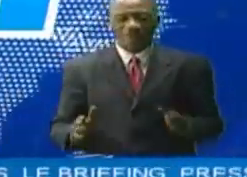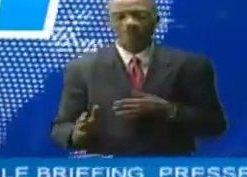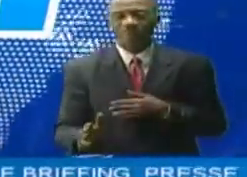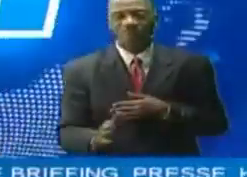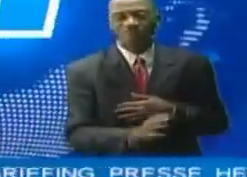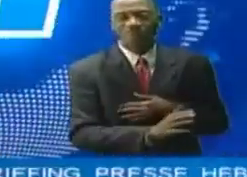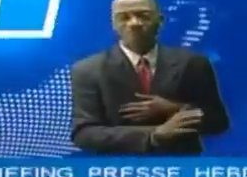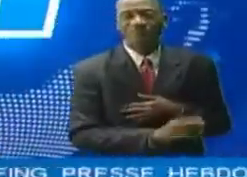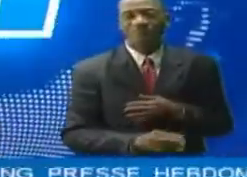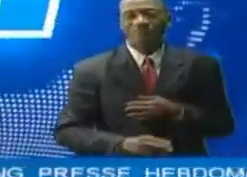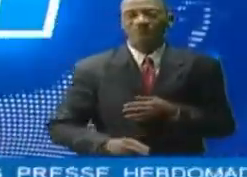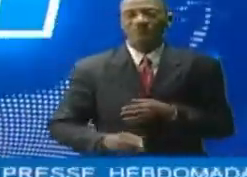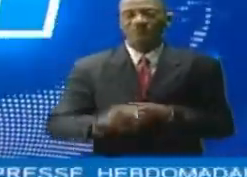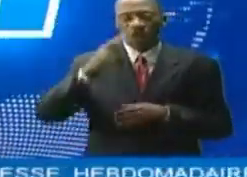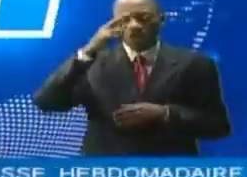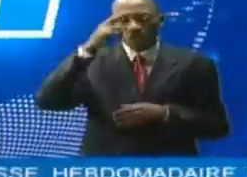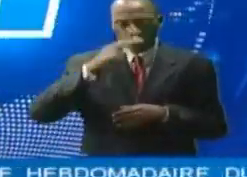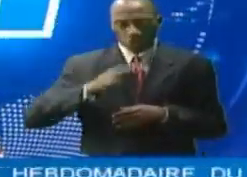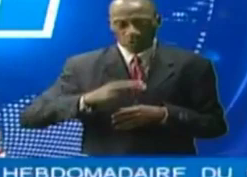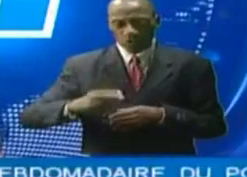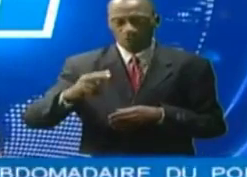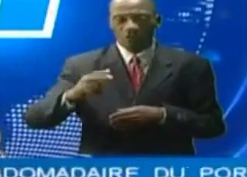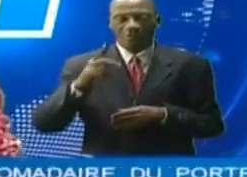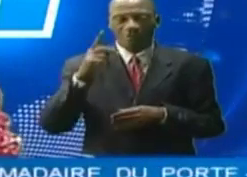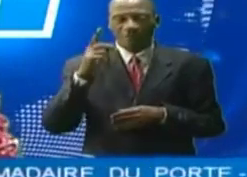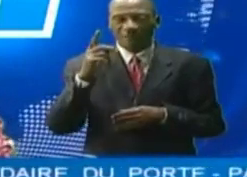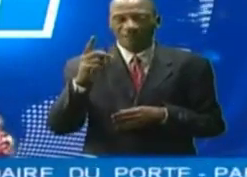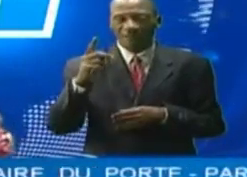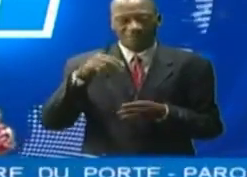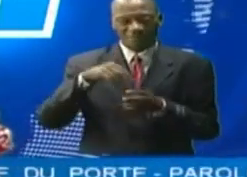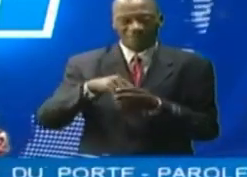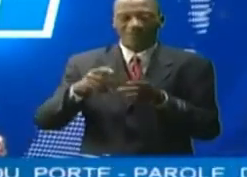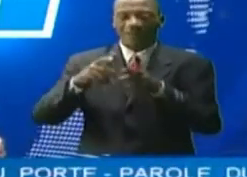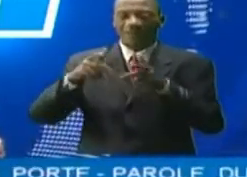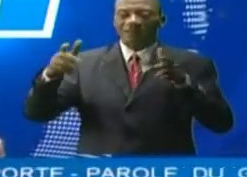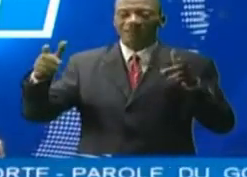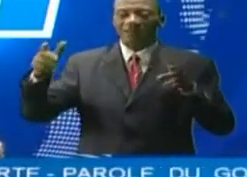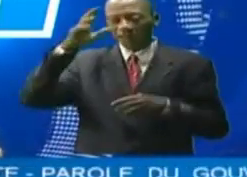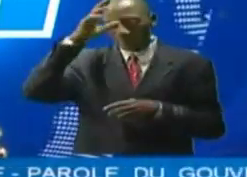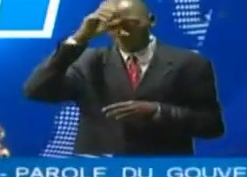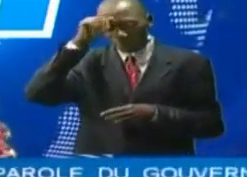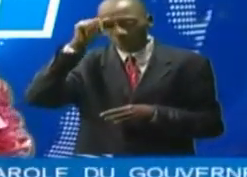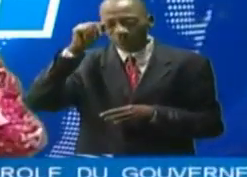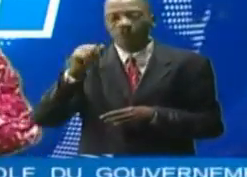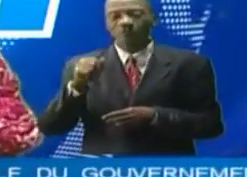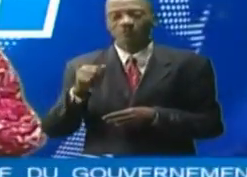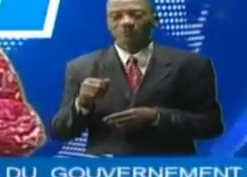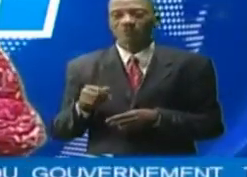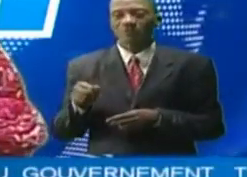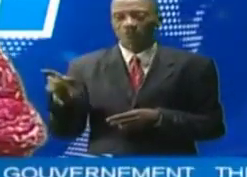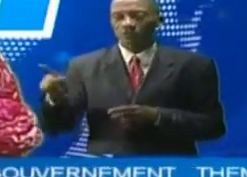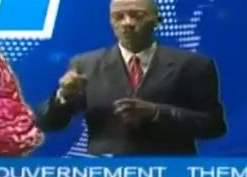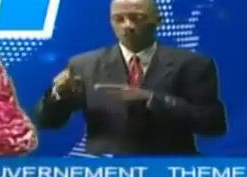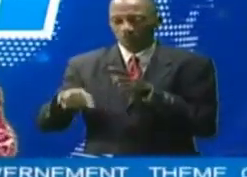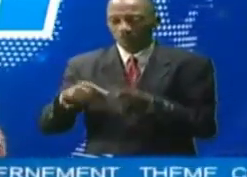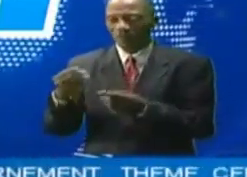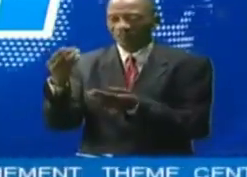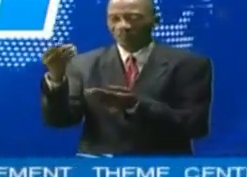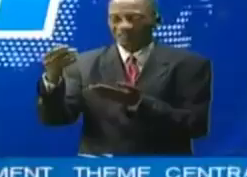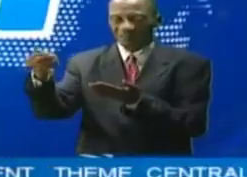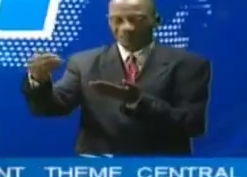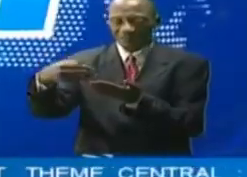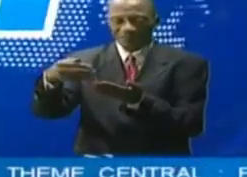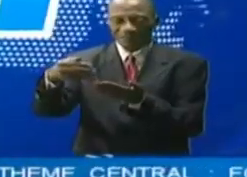L'honorable Nicolas Bankoulou, un notable du Grand Bandundu, a procédé à la collecte de fonds dans les soucis